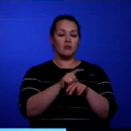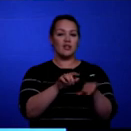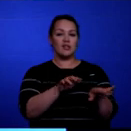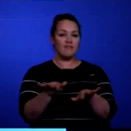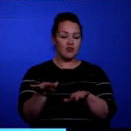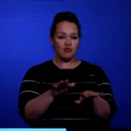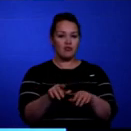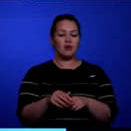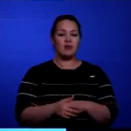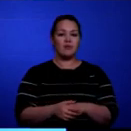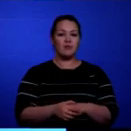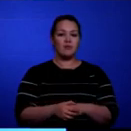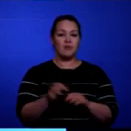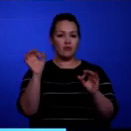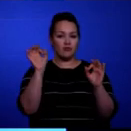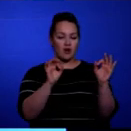черт